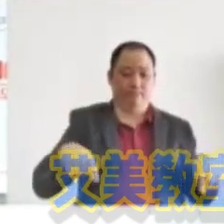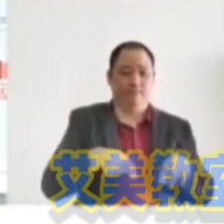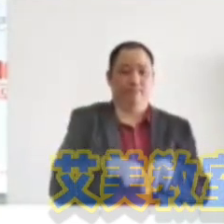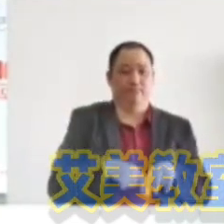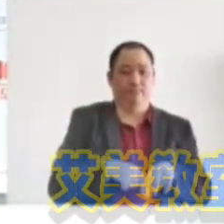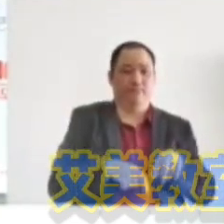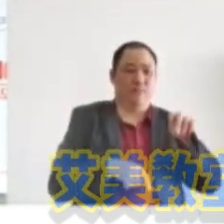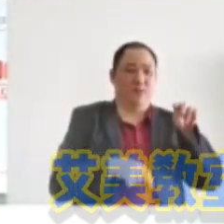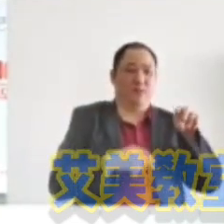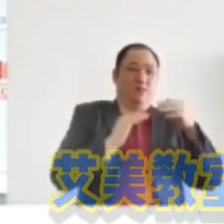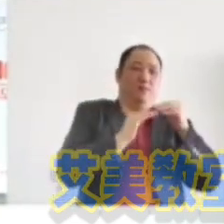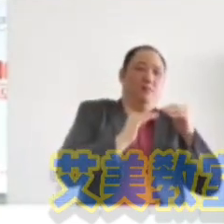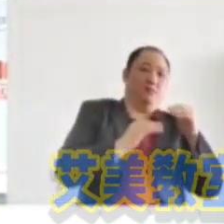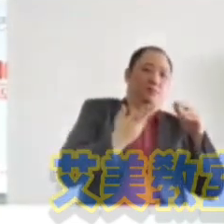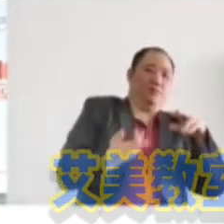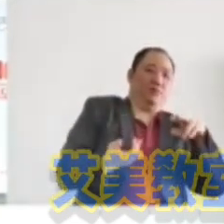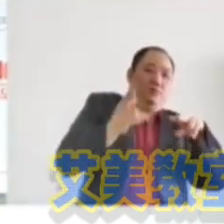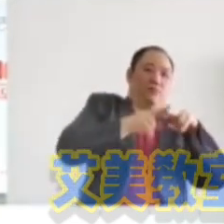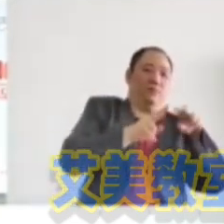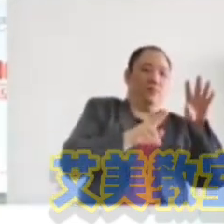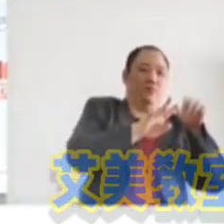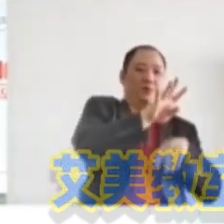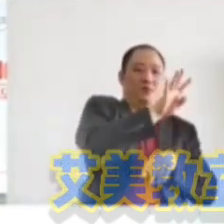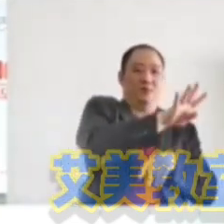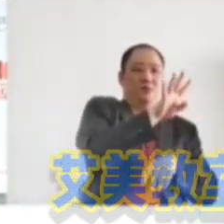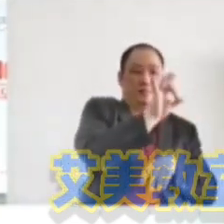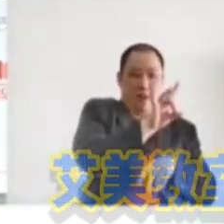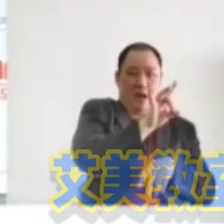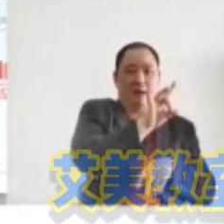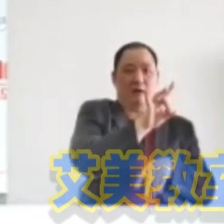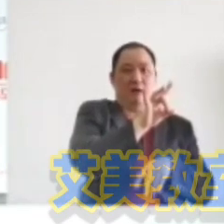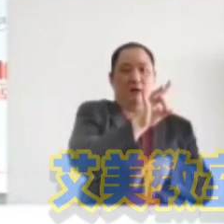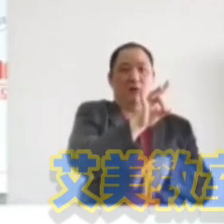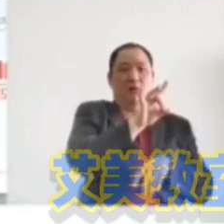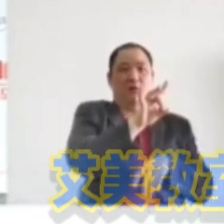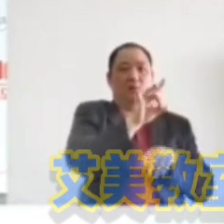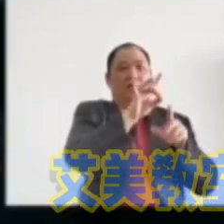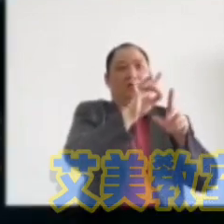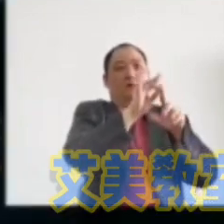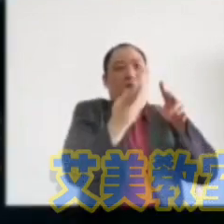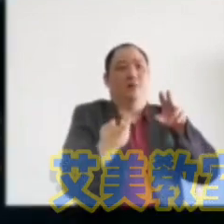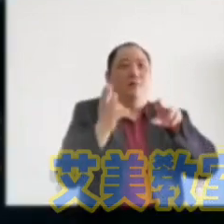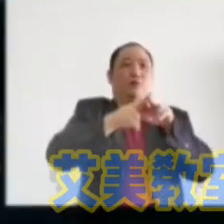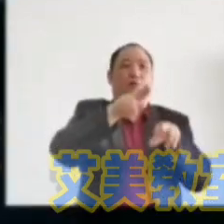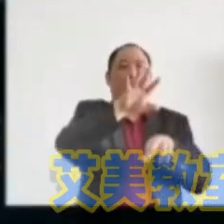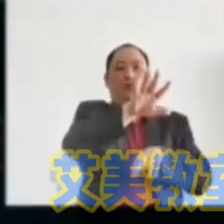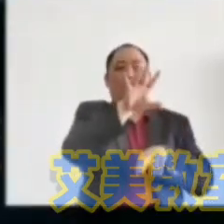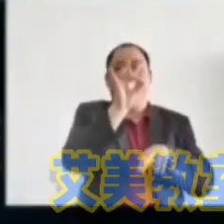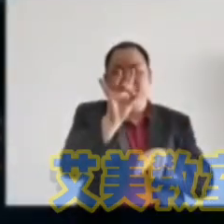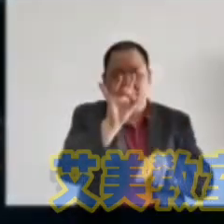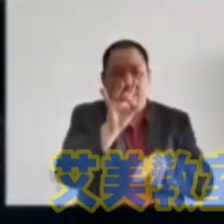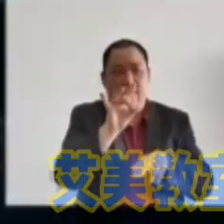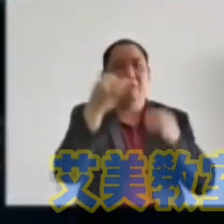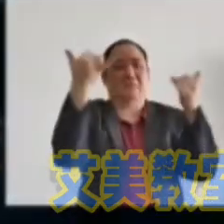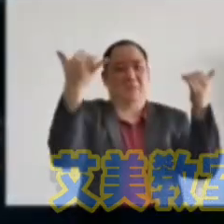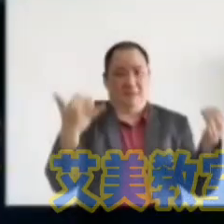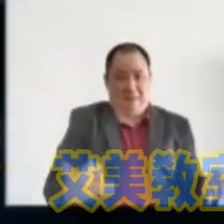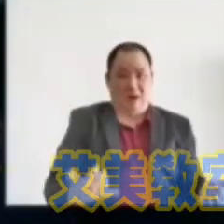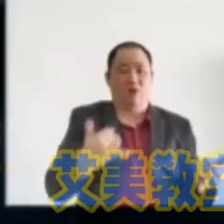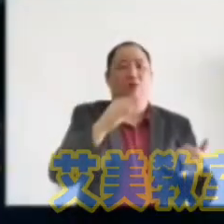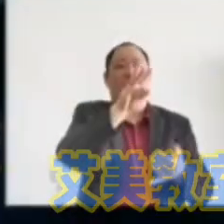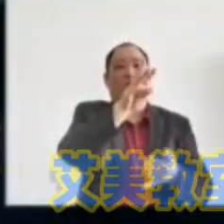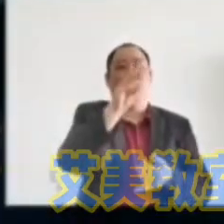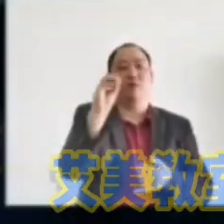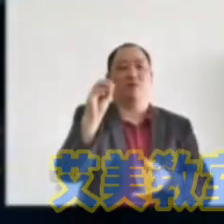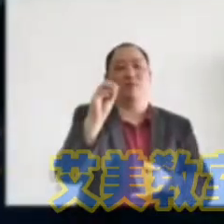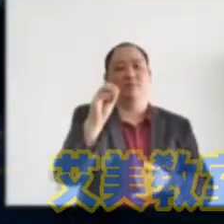30包提升到去48包，到54包，到今天你看一大盒60包，有60包这样子